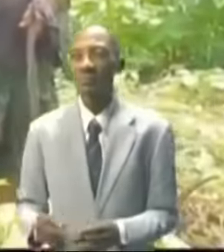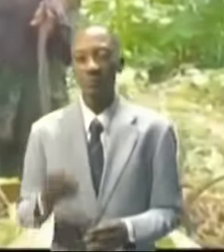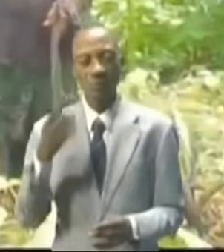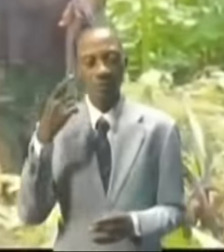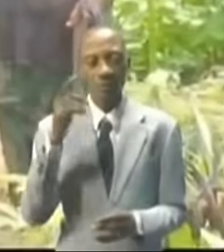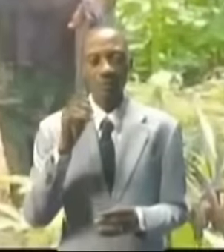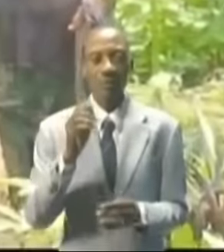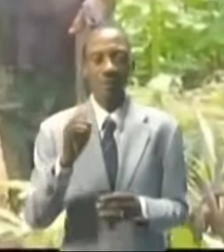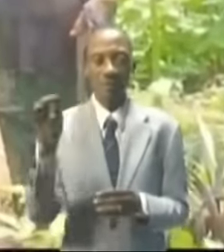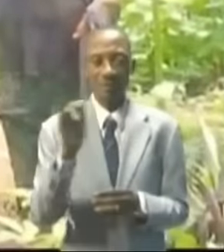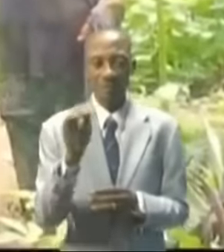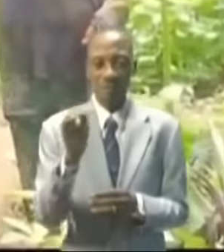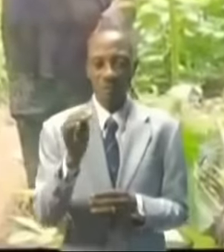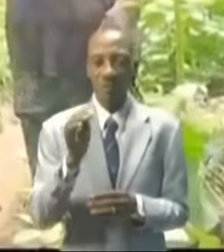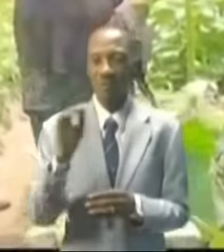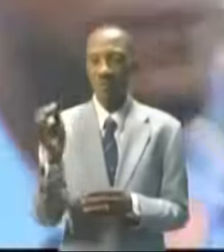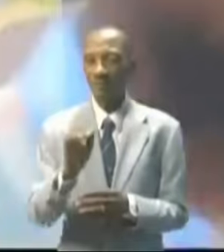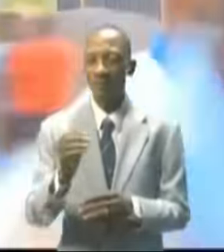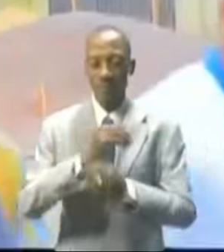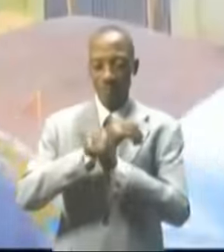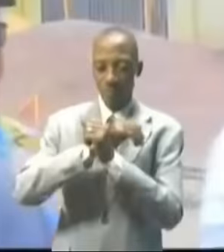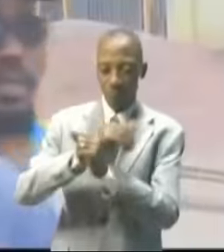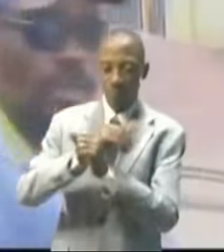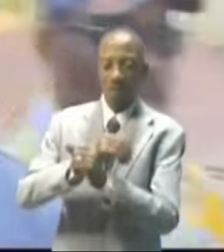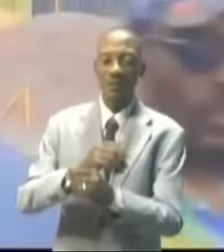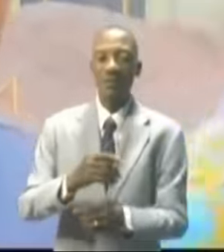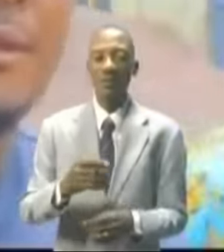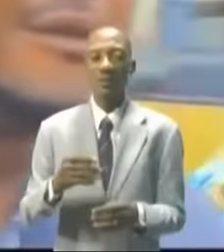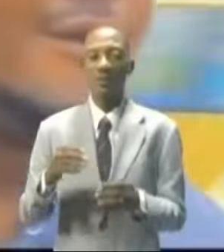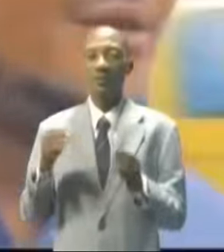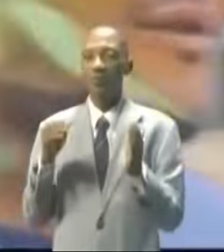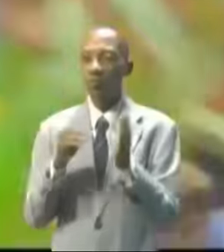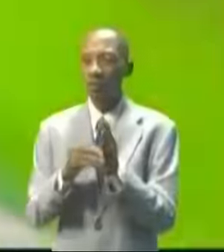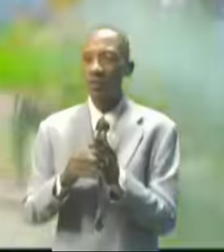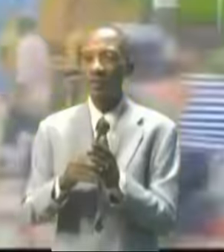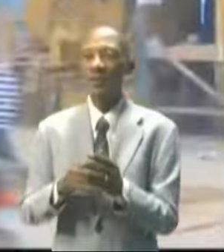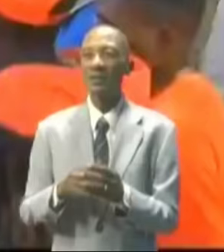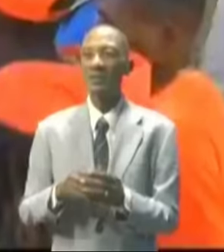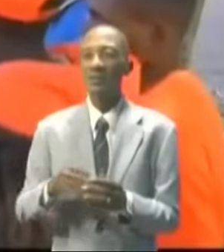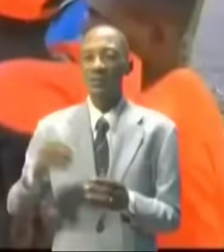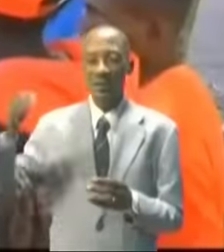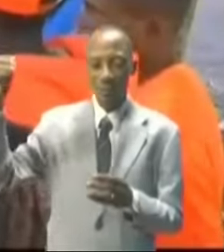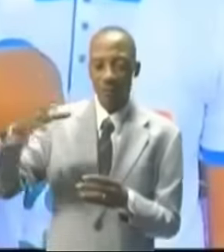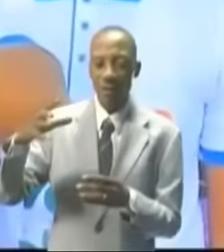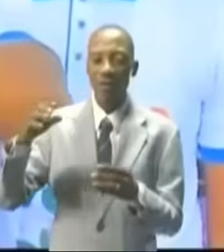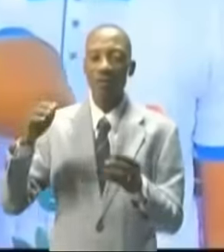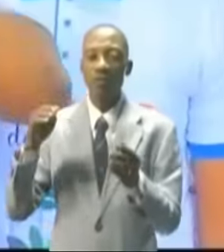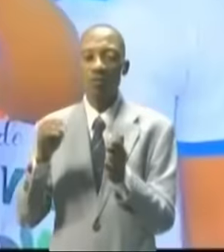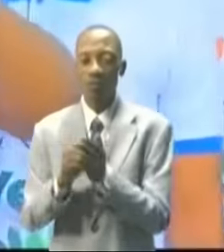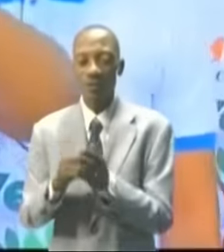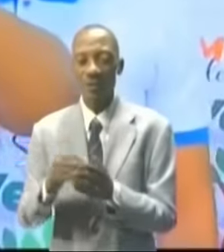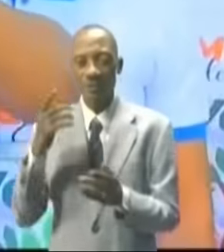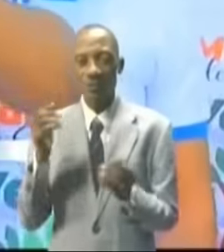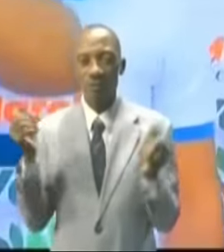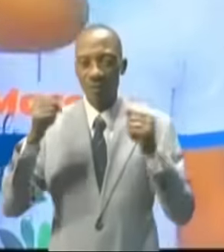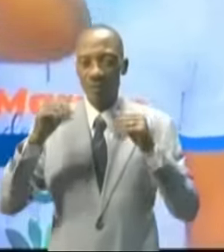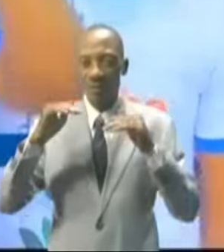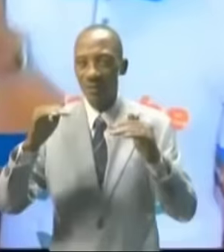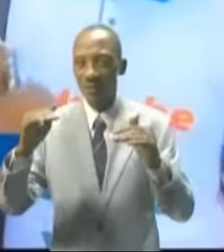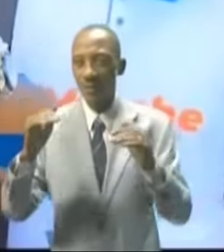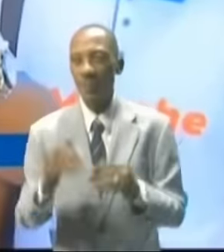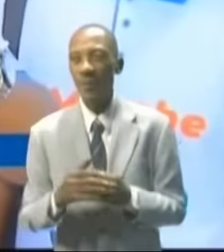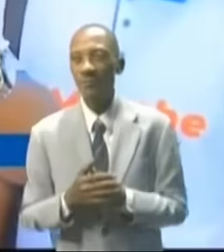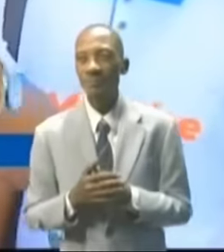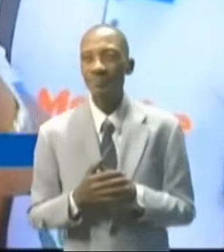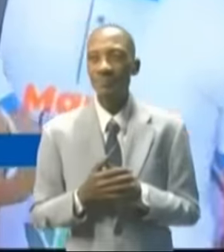base des conséquences néfastes sur l'humanité. La chaleur que nous ressentons aujourd'hui, ce n'est pas celle qu'on a